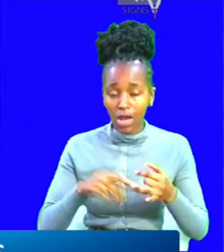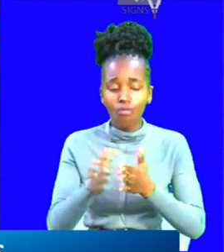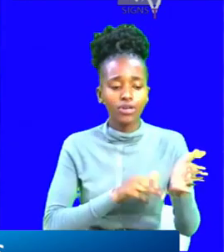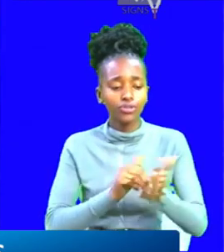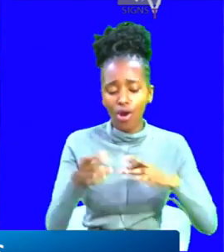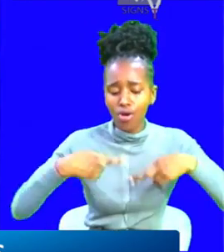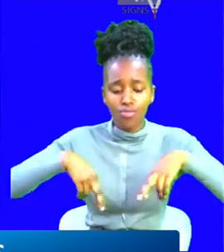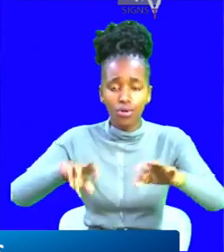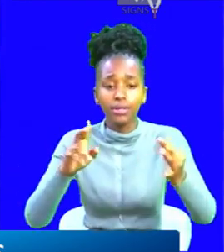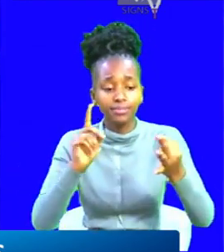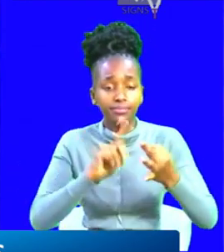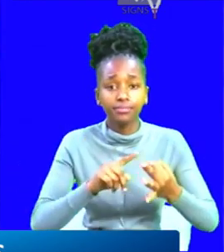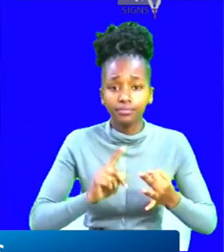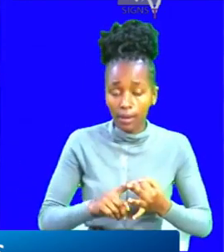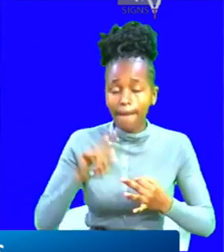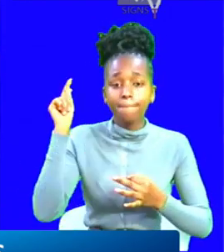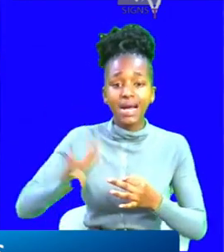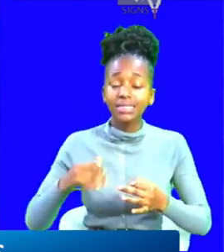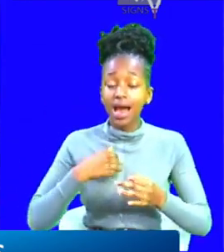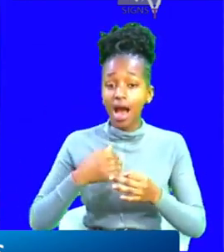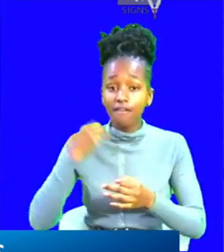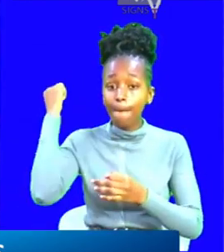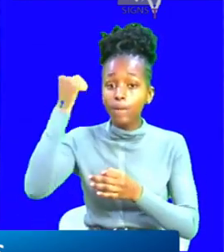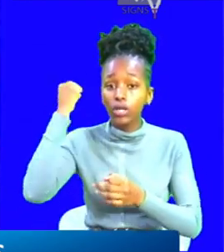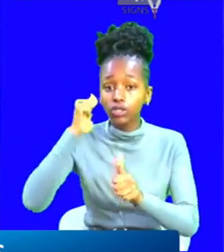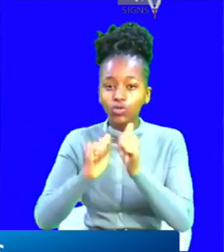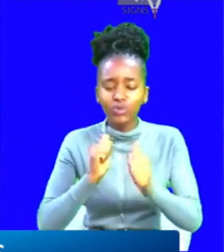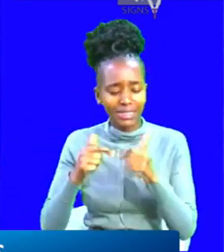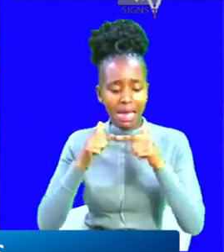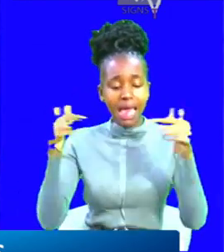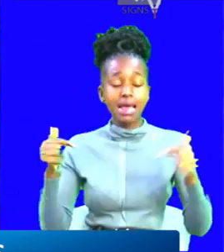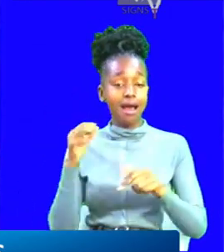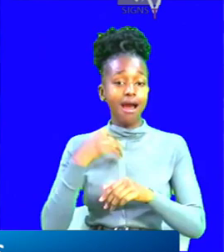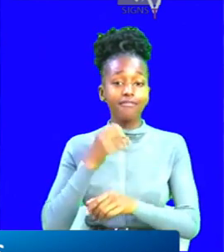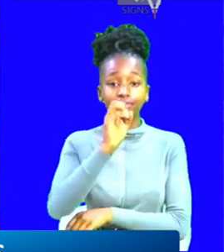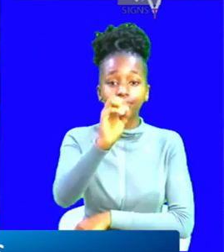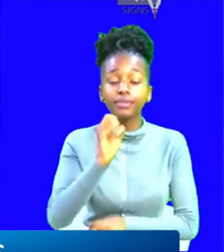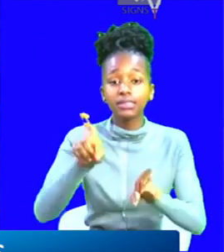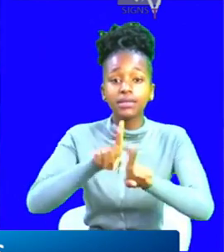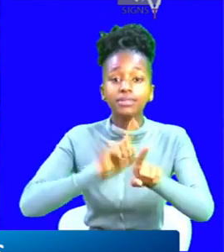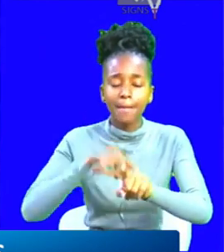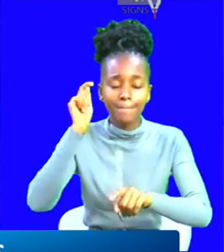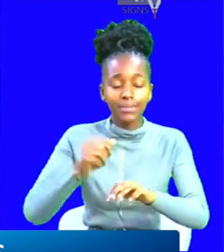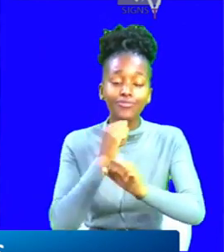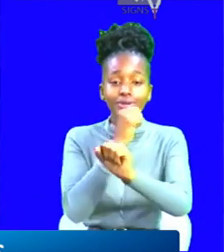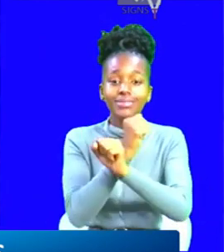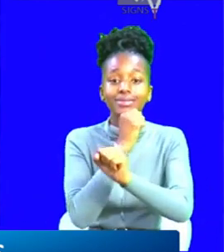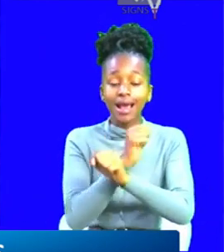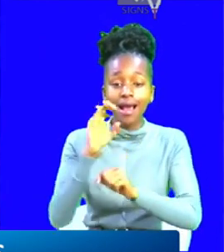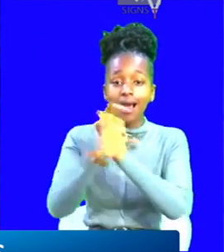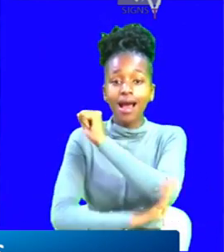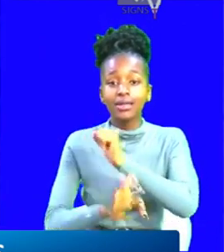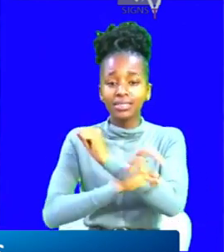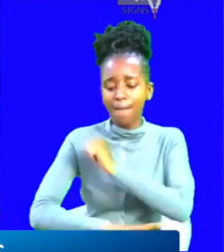barabara. Itakuwa ni siasa bila chuki. We must protect this country and the police must be